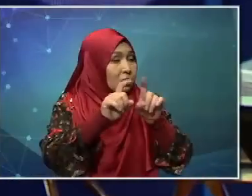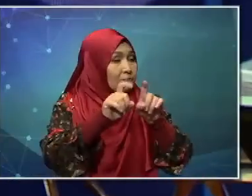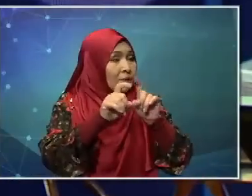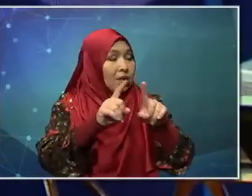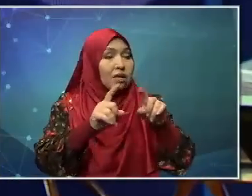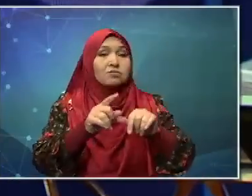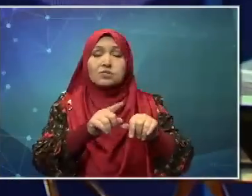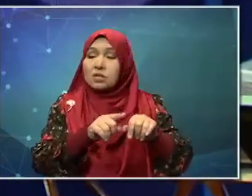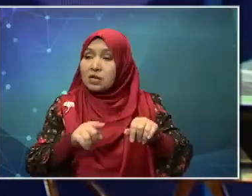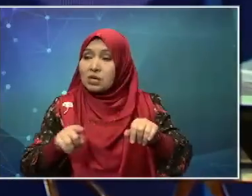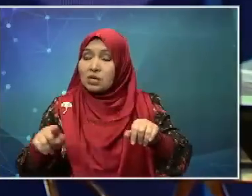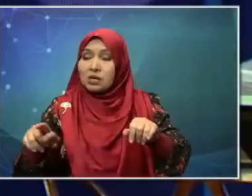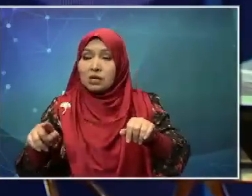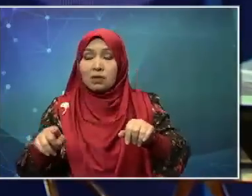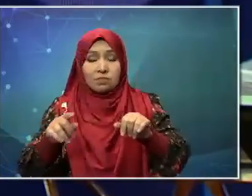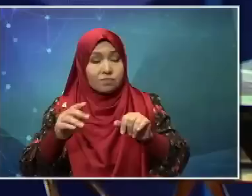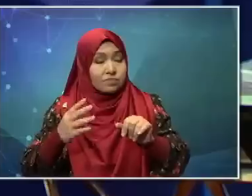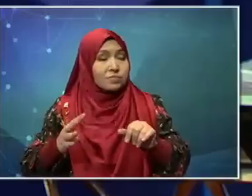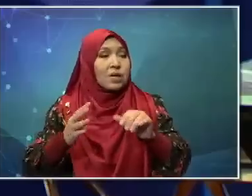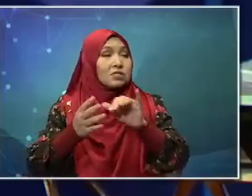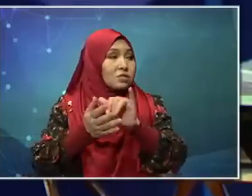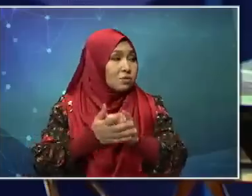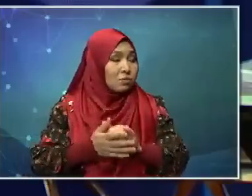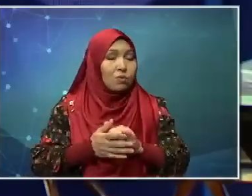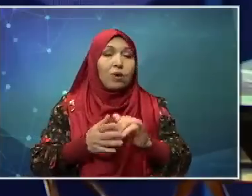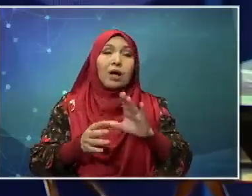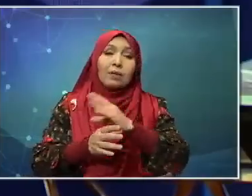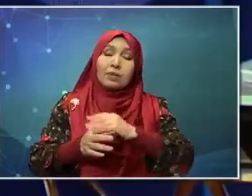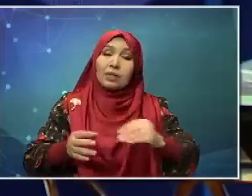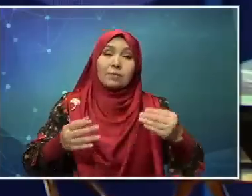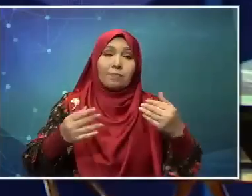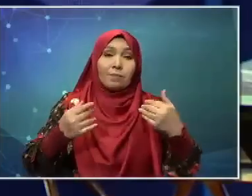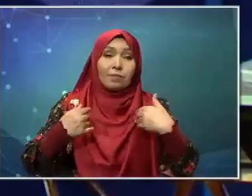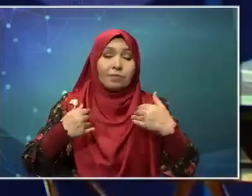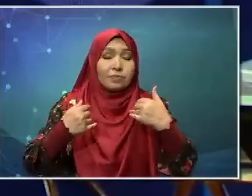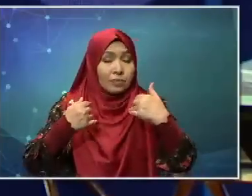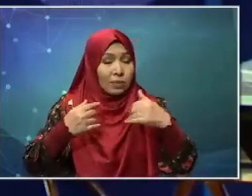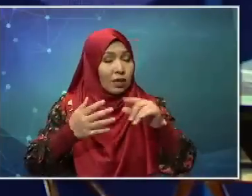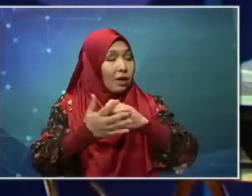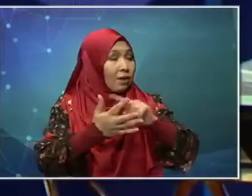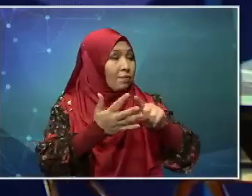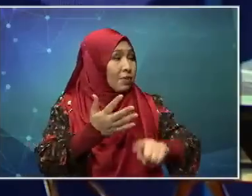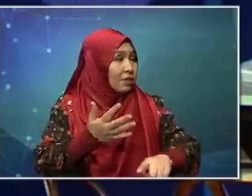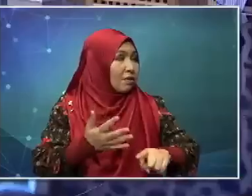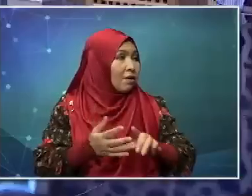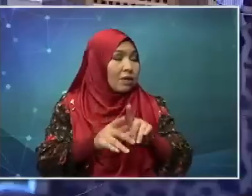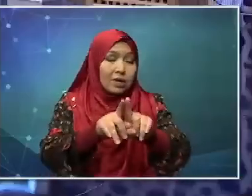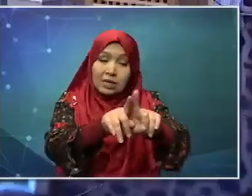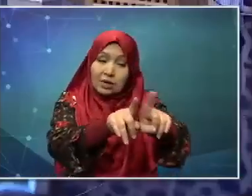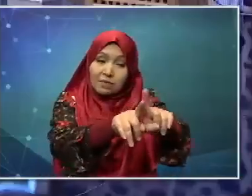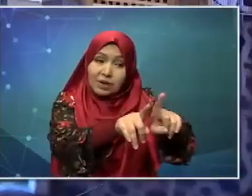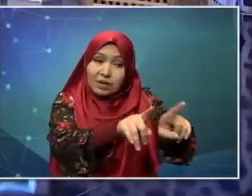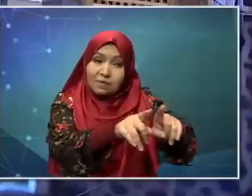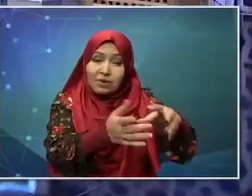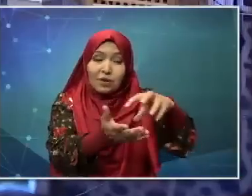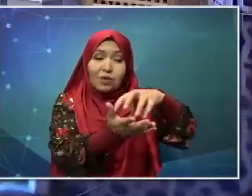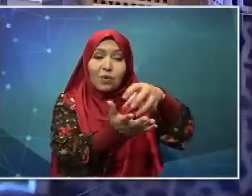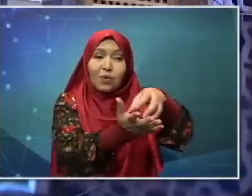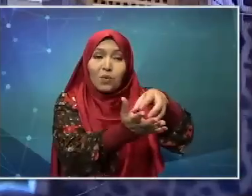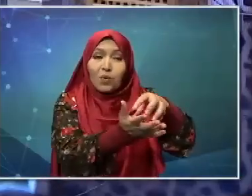sambil sambil ketentuan mungkin aduk with macam-macamnya aja kamipun Adek Wiro macam tapi kita ketika